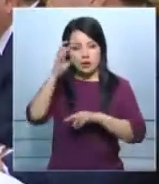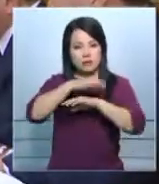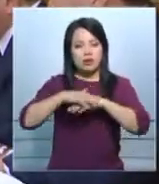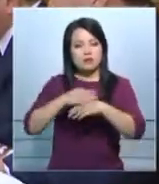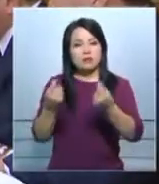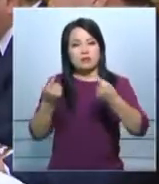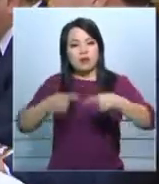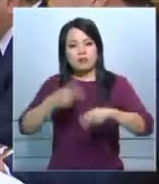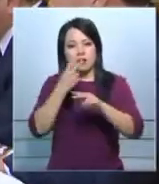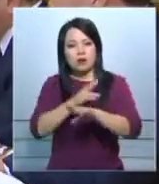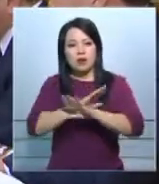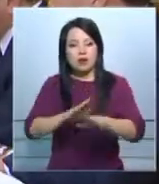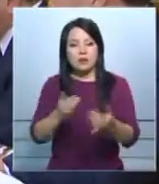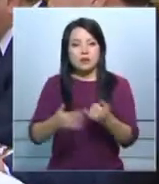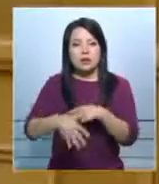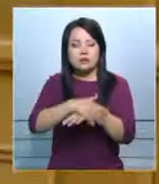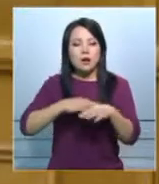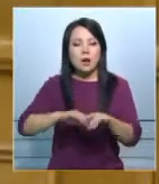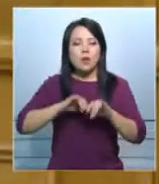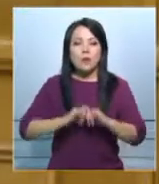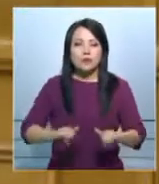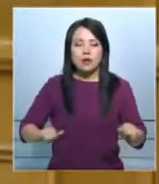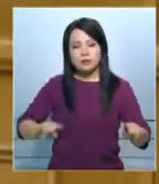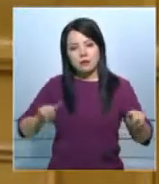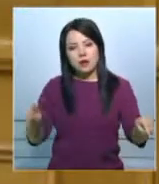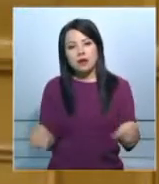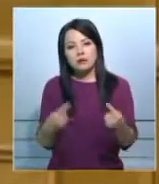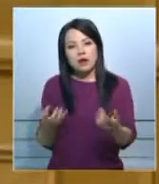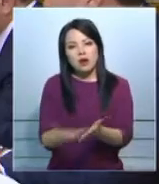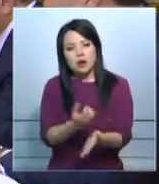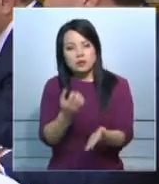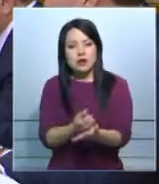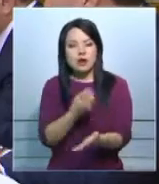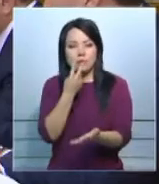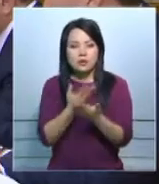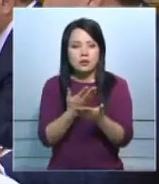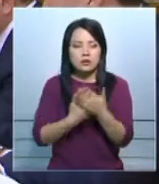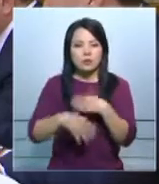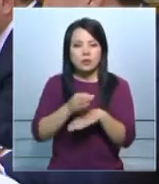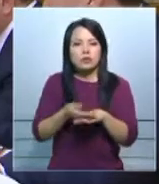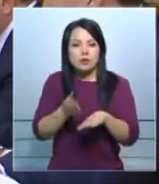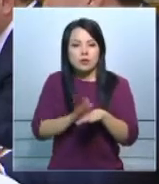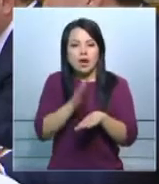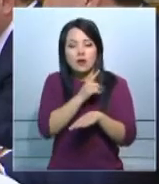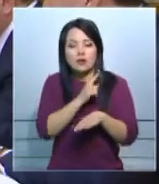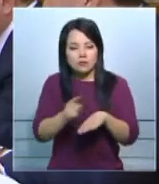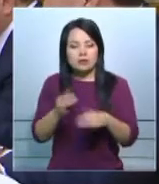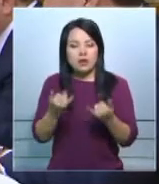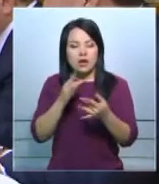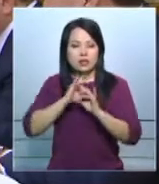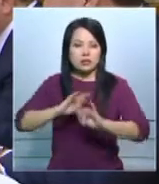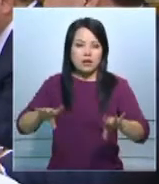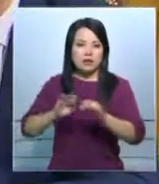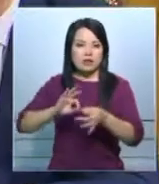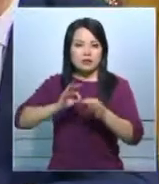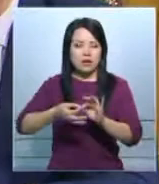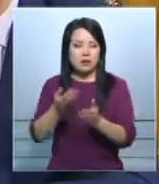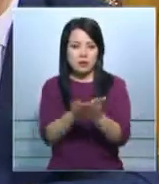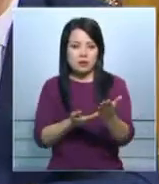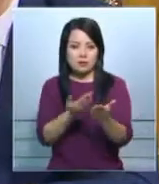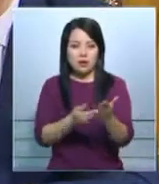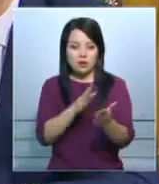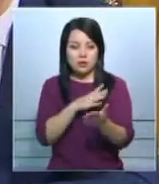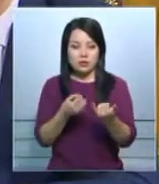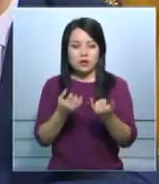келгенін айтып, мұндай жағдайда өсімнің жаңа мүмкіндіктерін табу оңай еместігіне мән беріп өтті. Алайда бұл жағдай одақ жұмысына еш